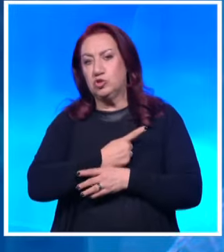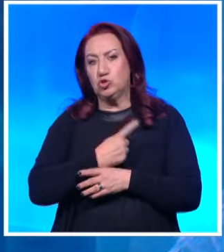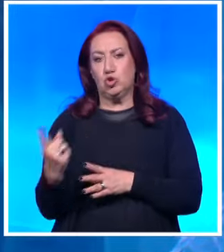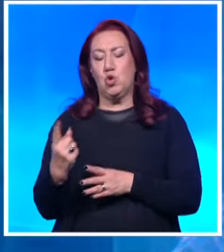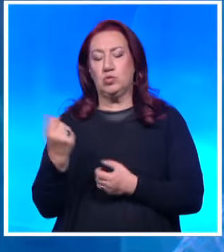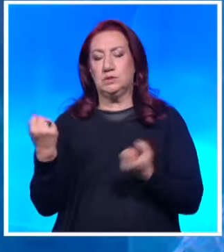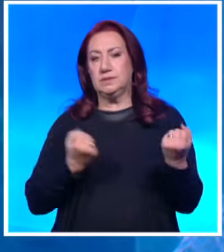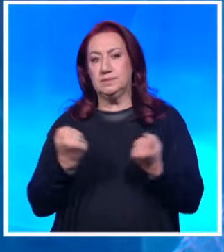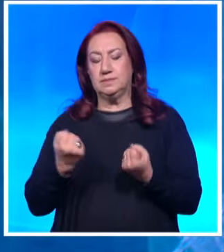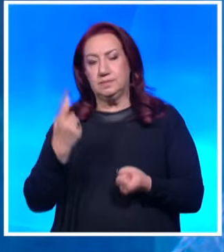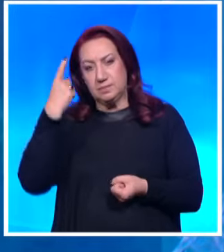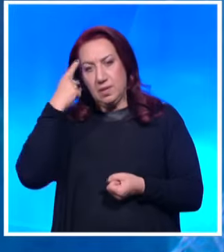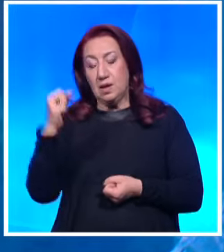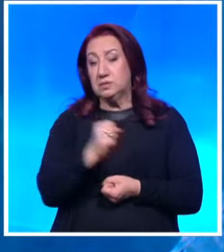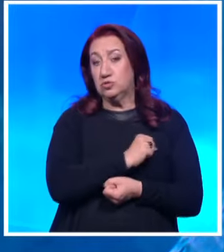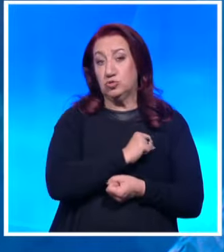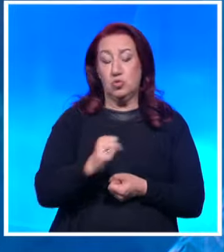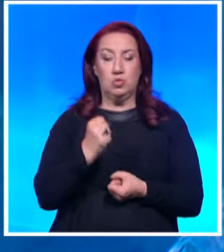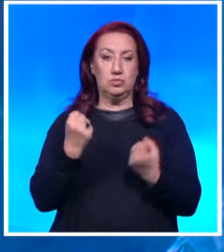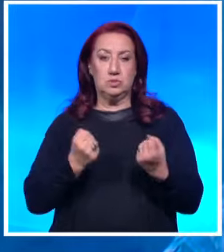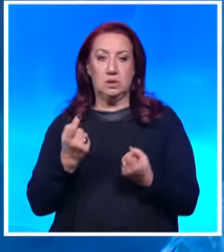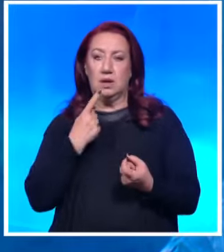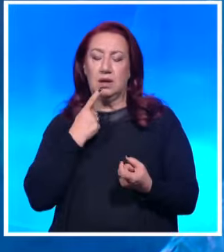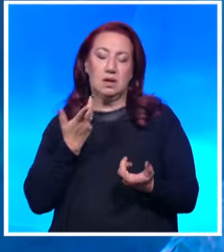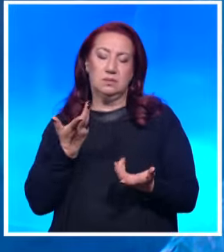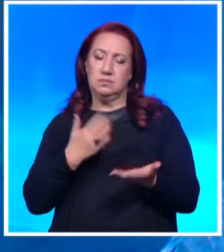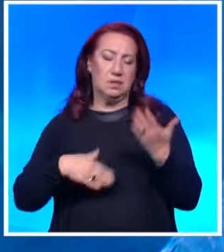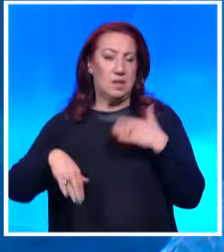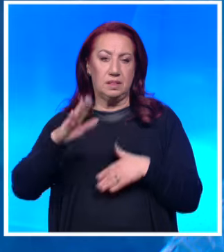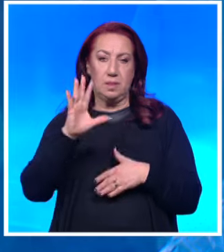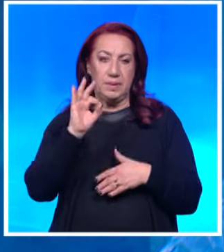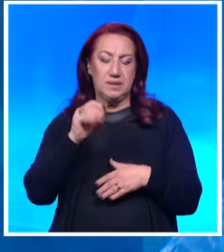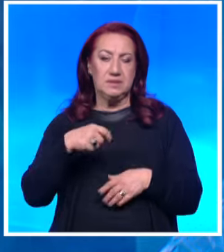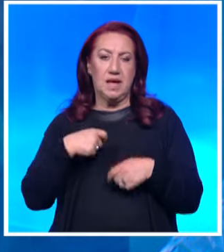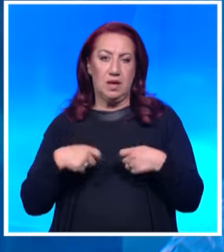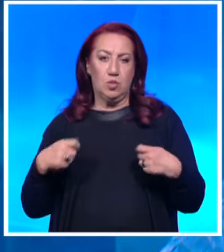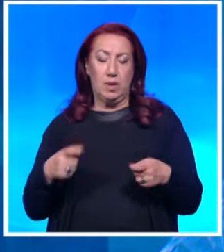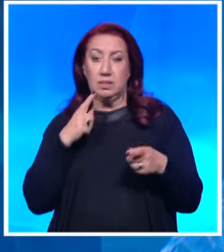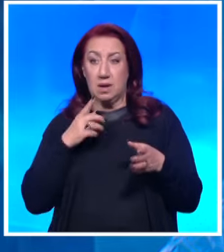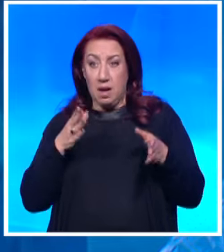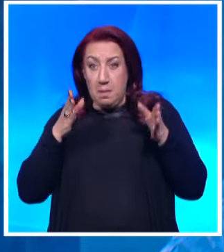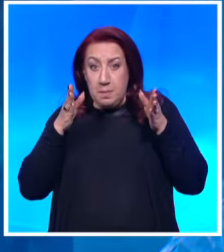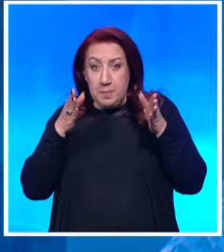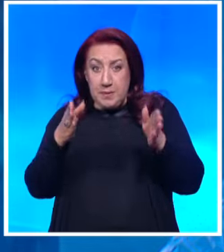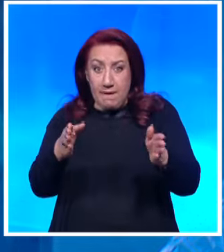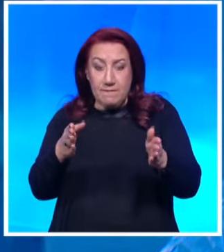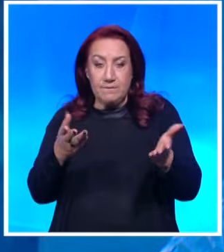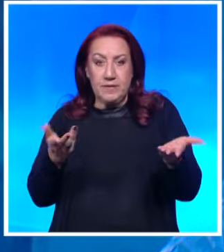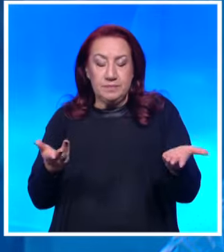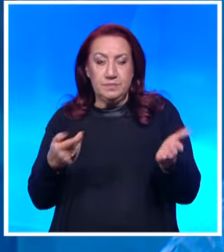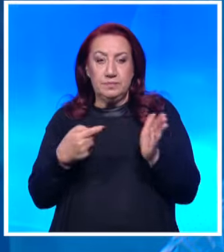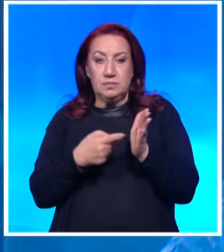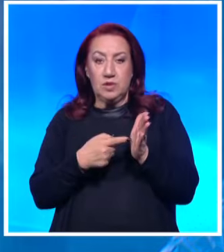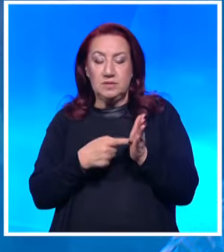са. Скоростта със сигурност е била далеч над 50 км в час. Прав участък, това показват и нашите данни, че